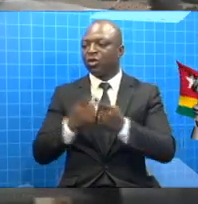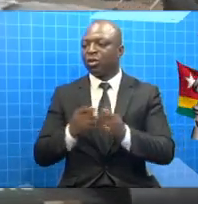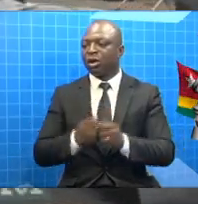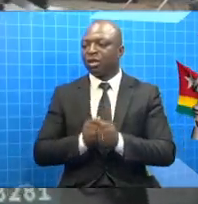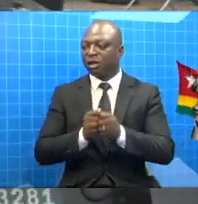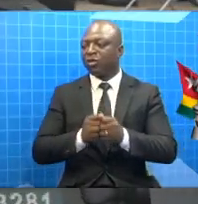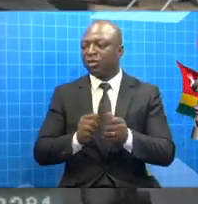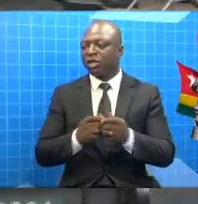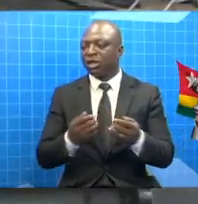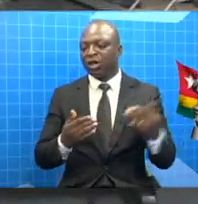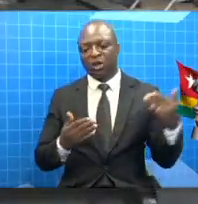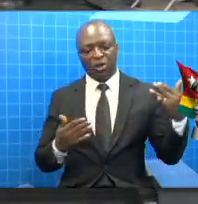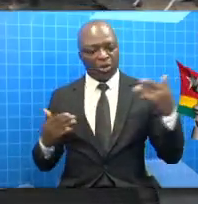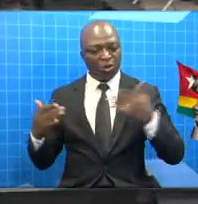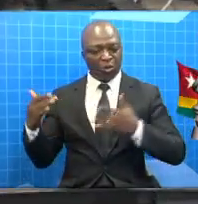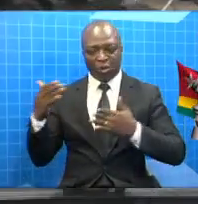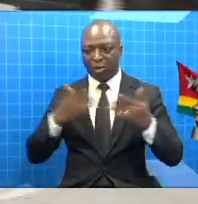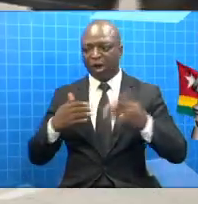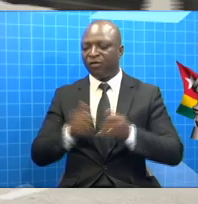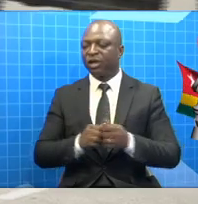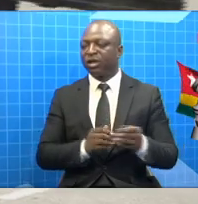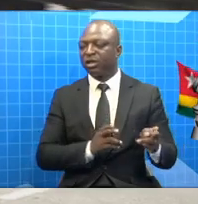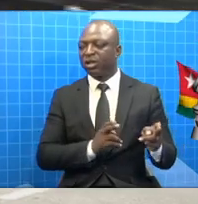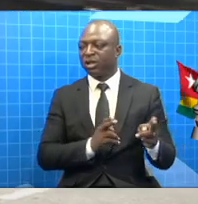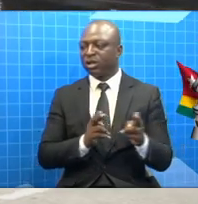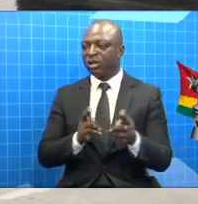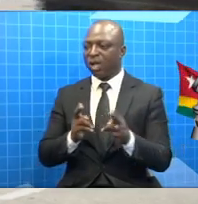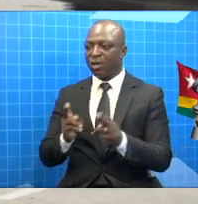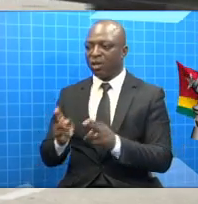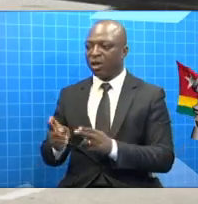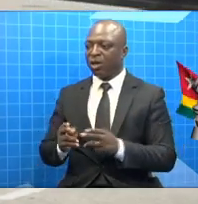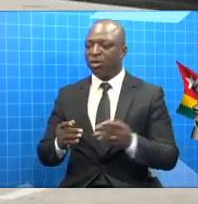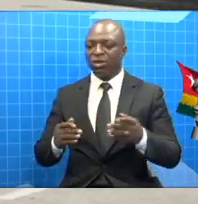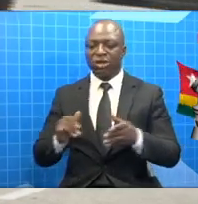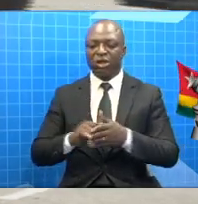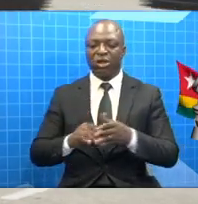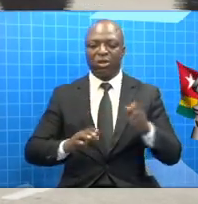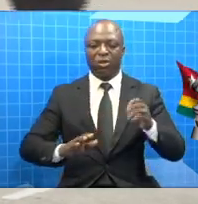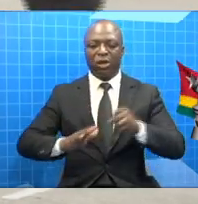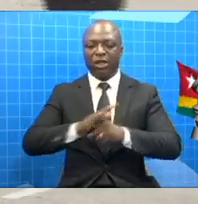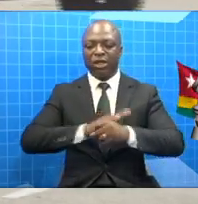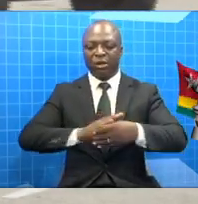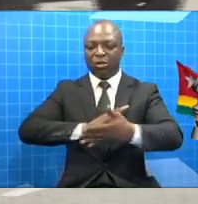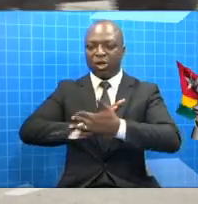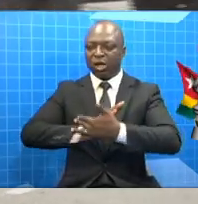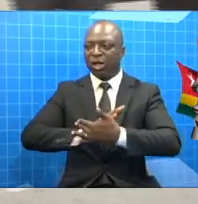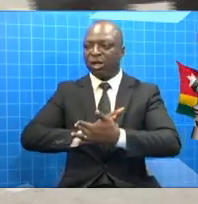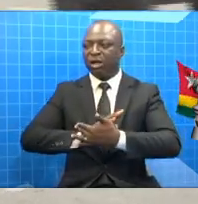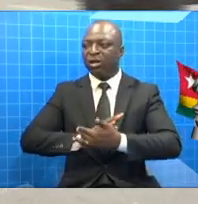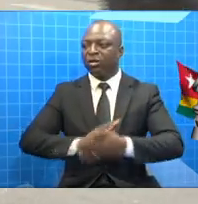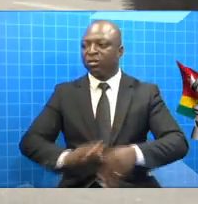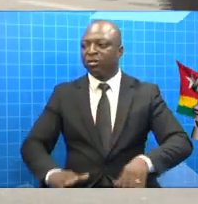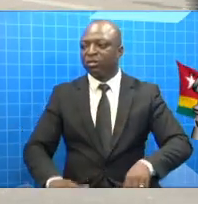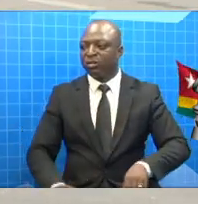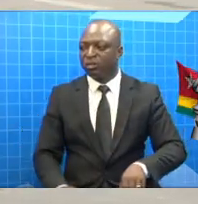combats offensifs avec des armes d'infanterie, de blindés ou d'artillerie.